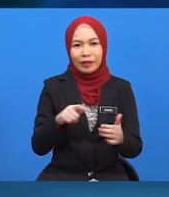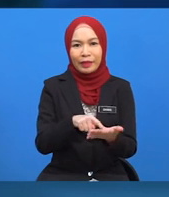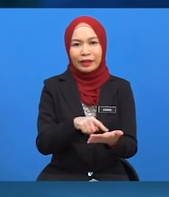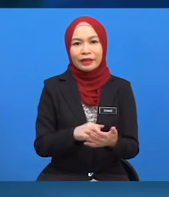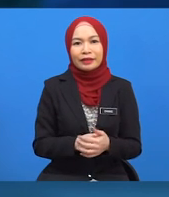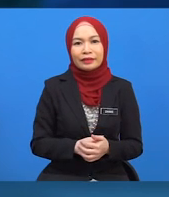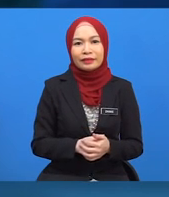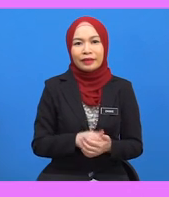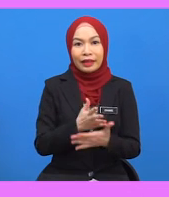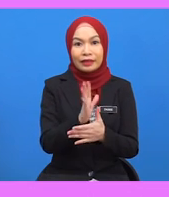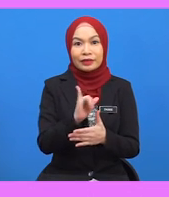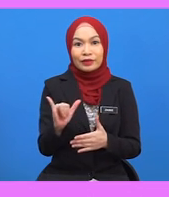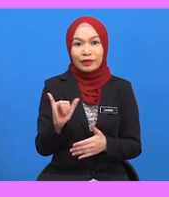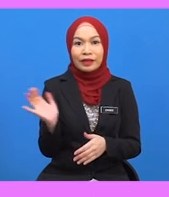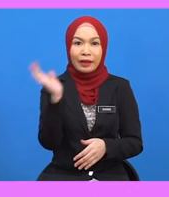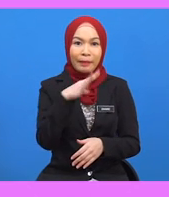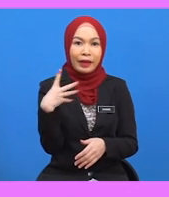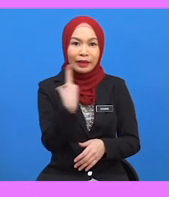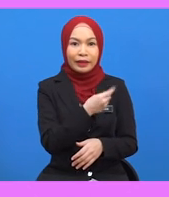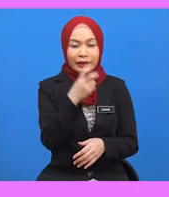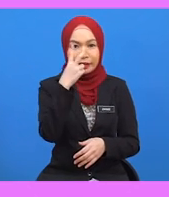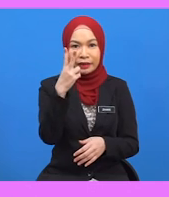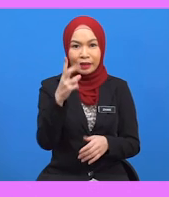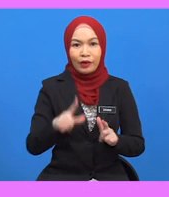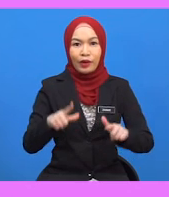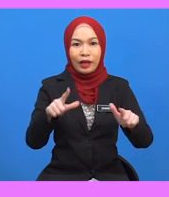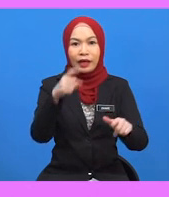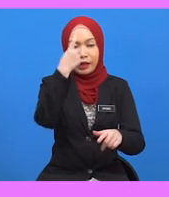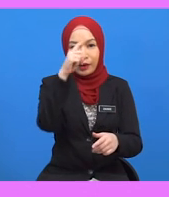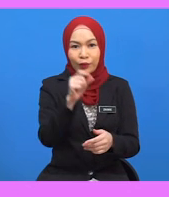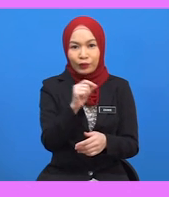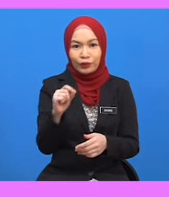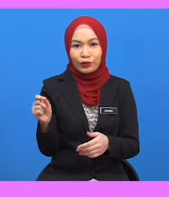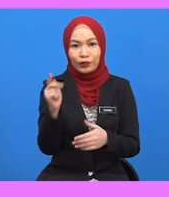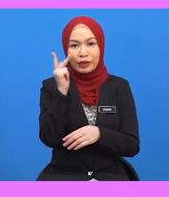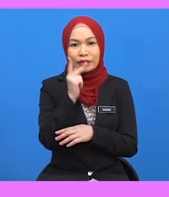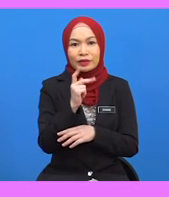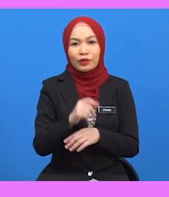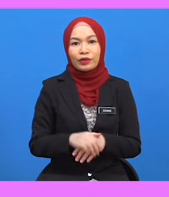Seterusnya, mari kita lihat langkah-langkah untuk menulis sudokod bagi linear search.